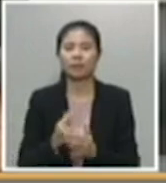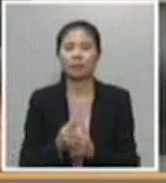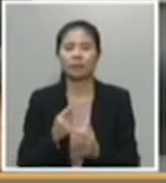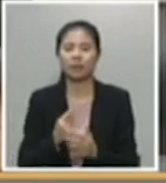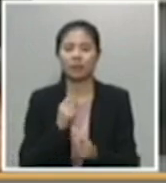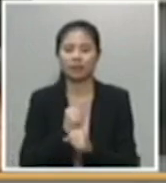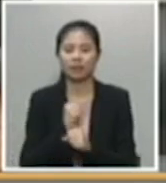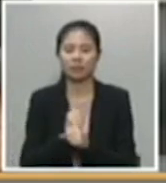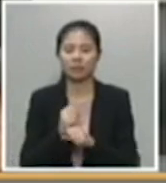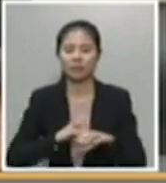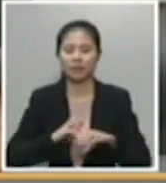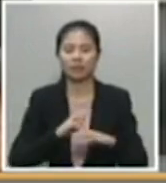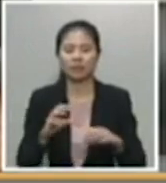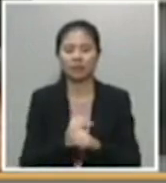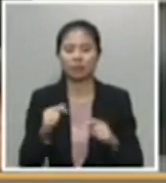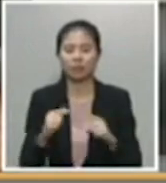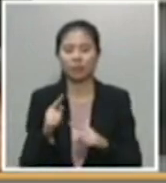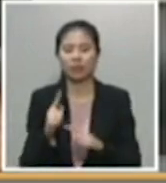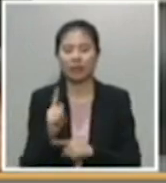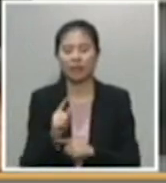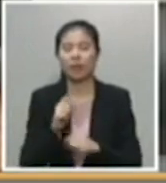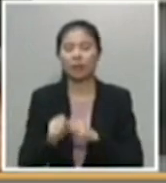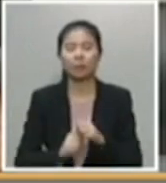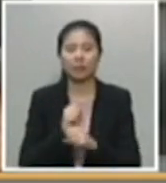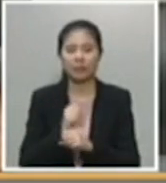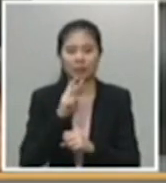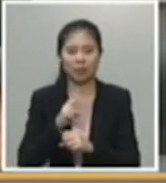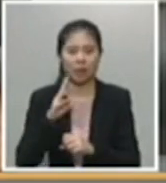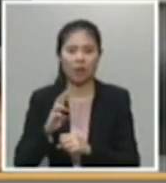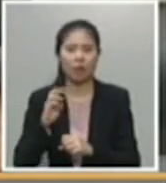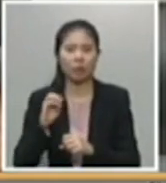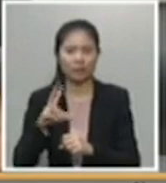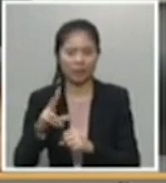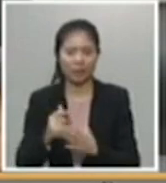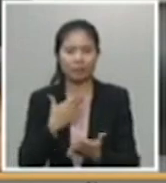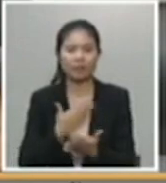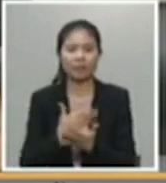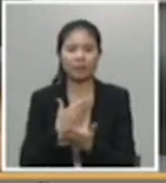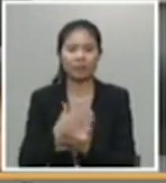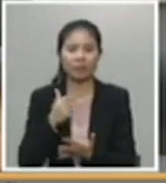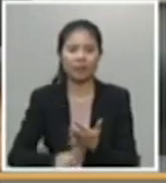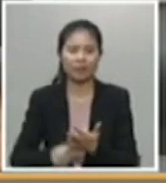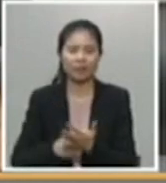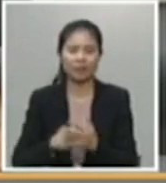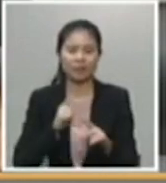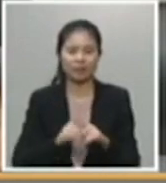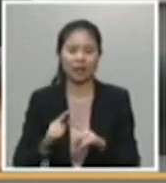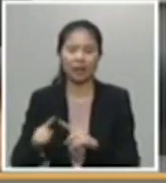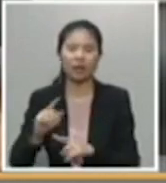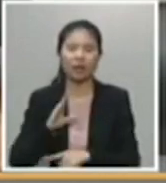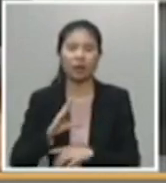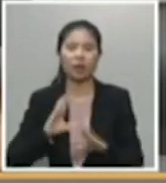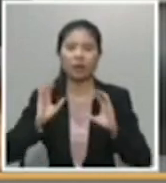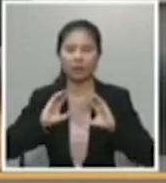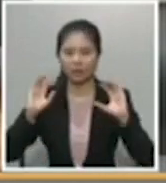พราะฉะนั้นโดยสรุปในปี2563ภาษีหรือรายรับภาษีที่มาจากทรัพย์สินของรัฐบาลนี้เนี่ยจะ